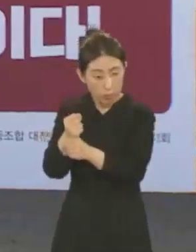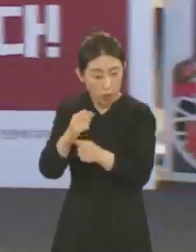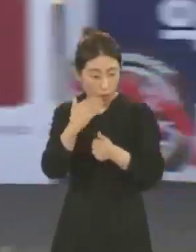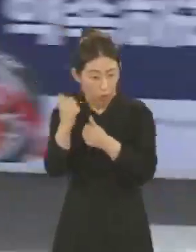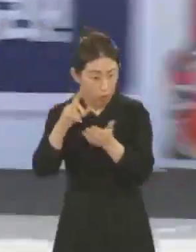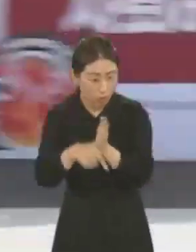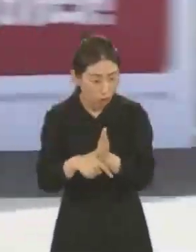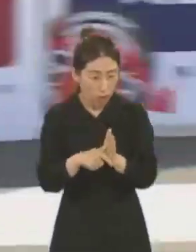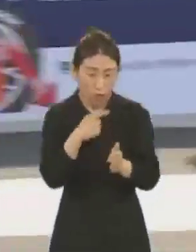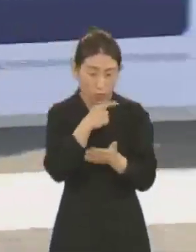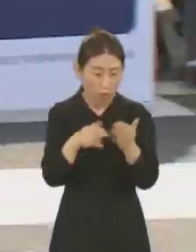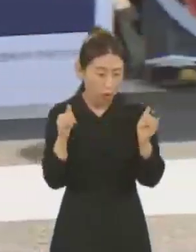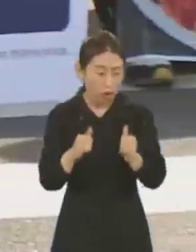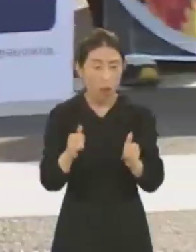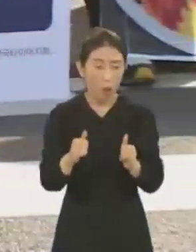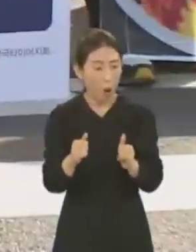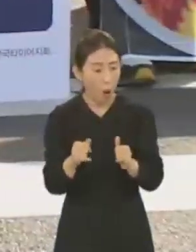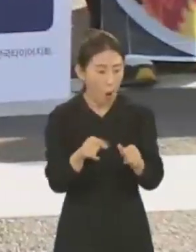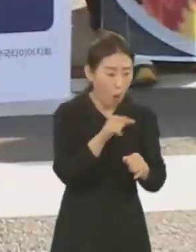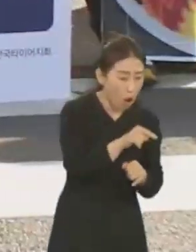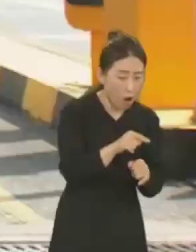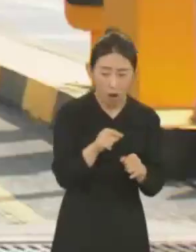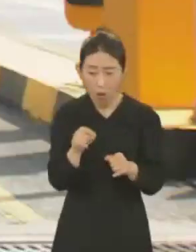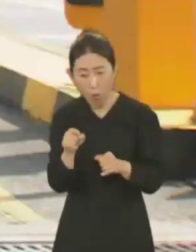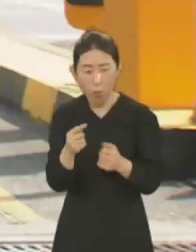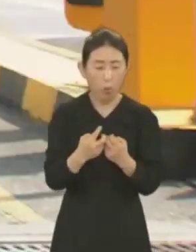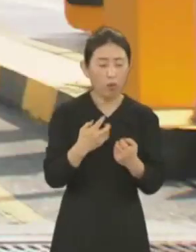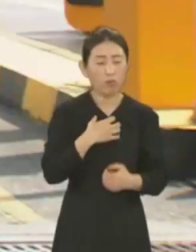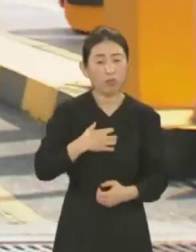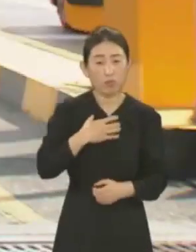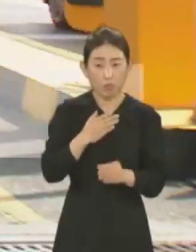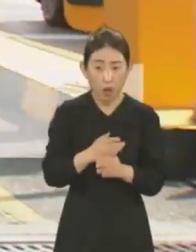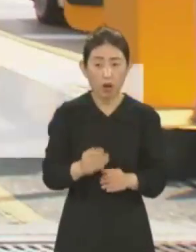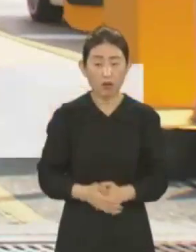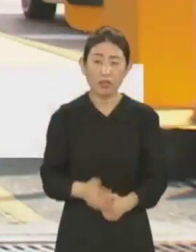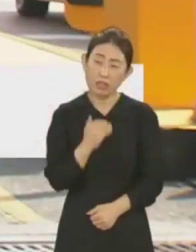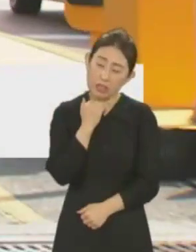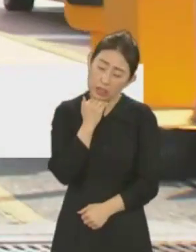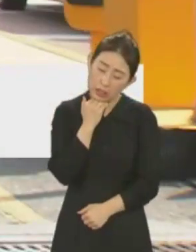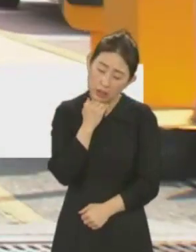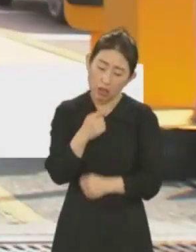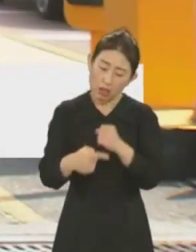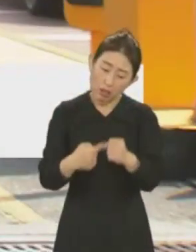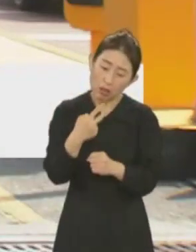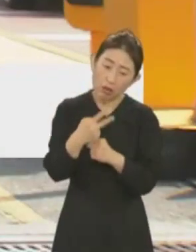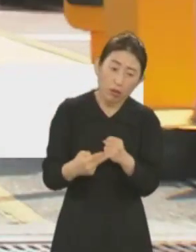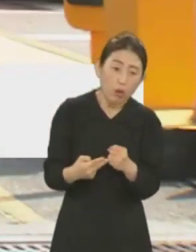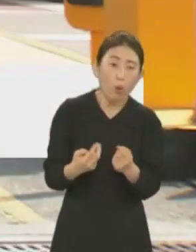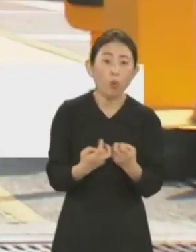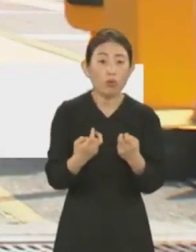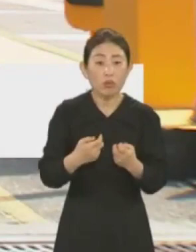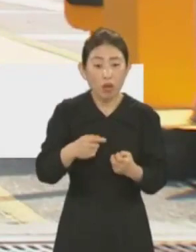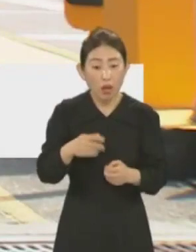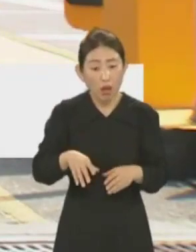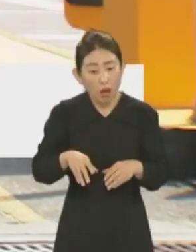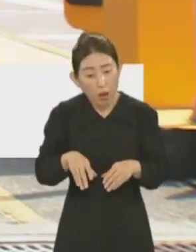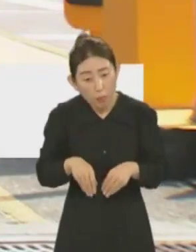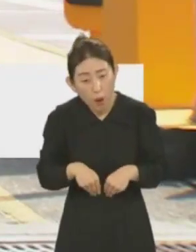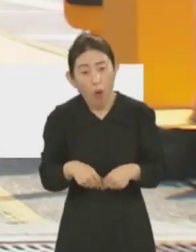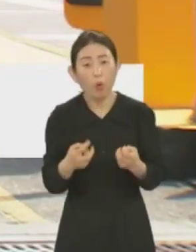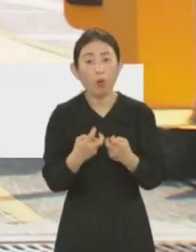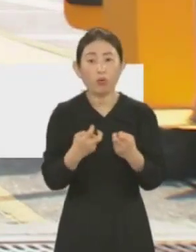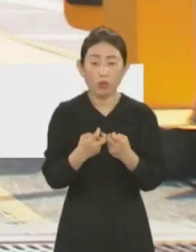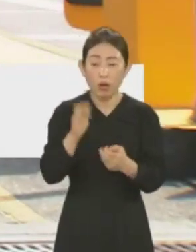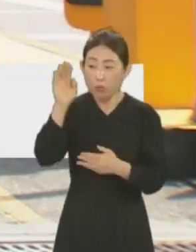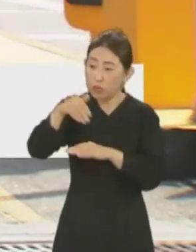않을까 쉽게 움직이지도 못합니다 지금 1년이 될지 2년이 될지 모르는 상황에서 뭐라도 해야 되는데 그거라도 좀 얘기를